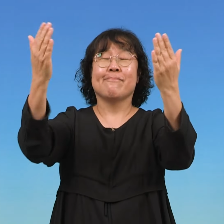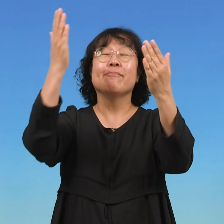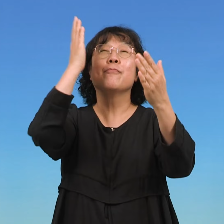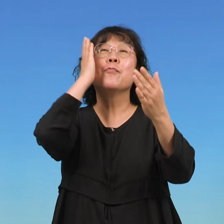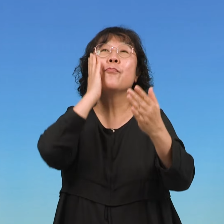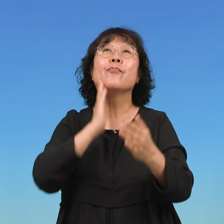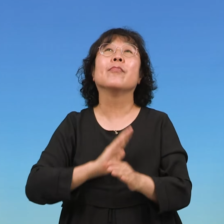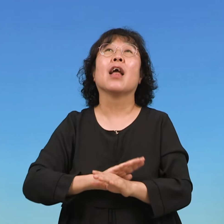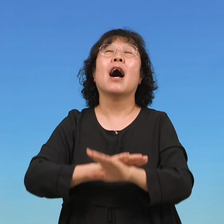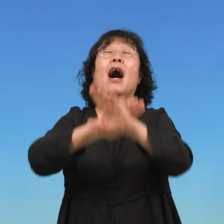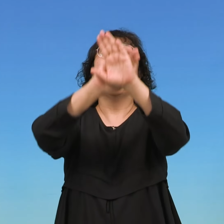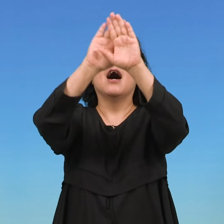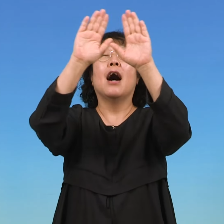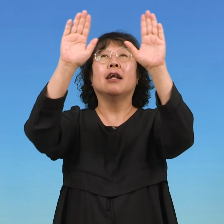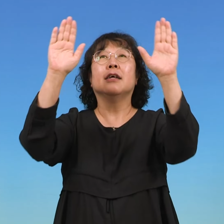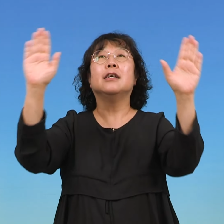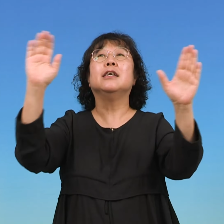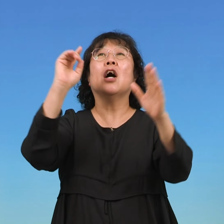영광 그리고